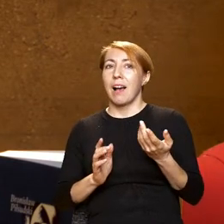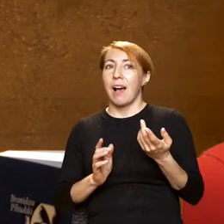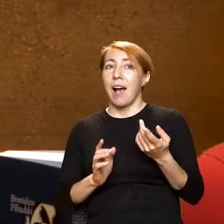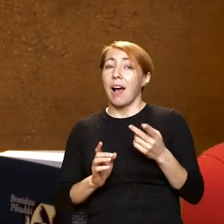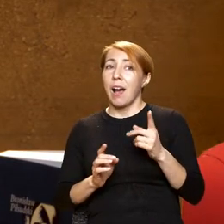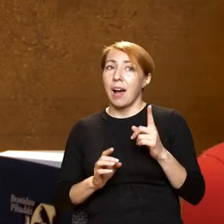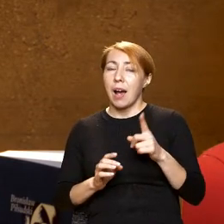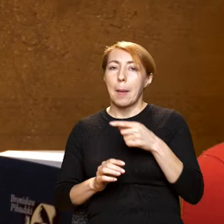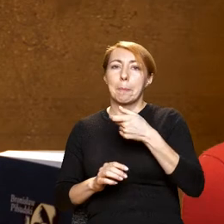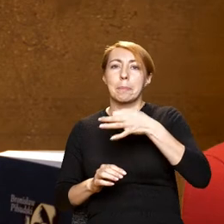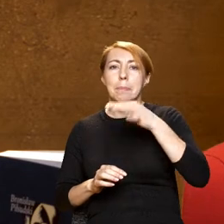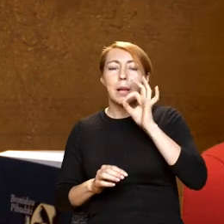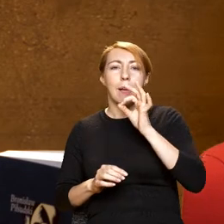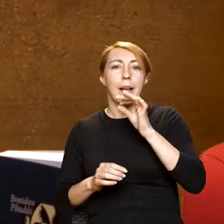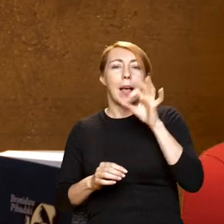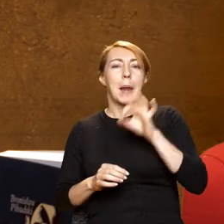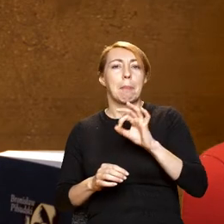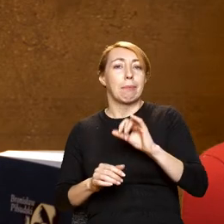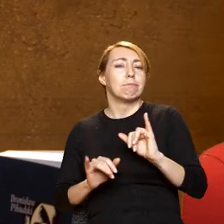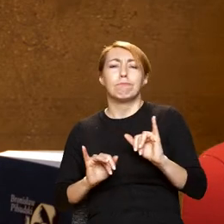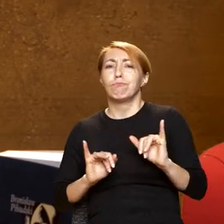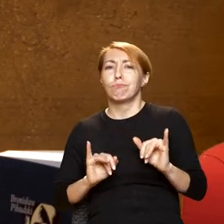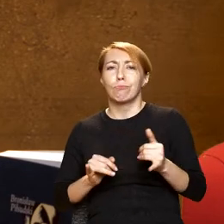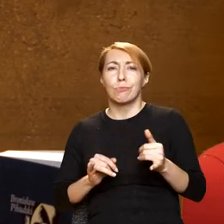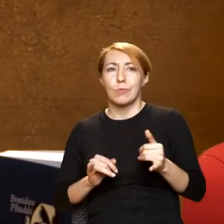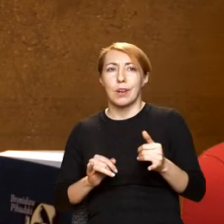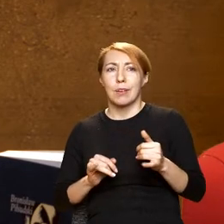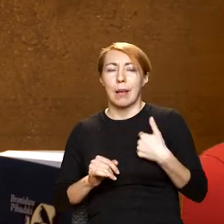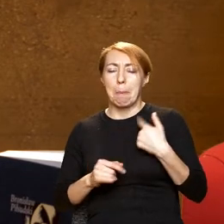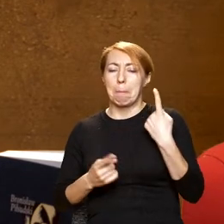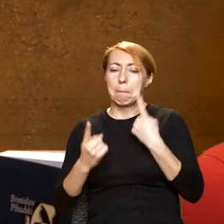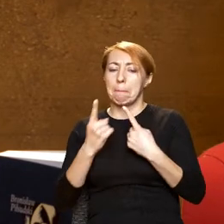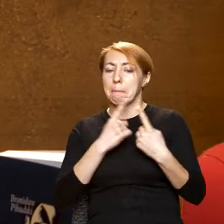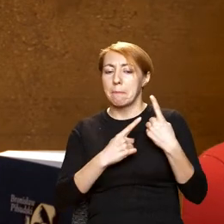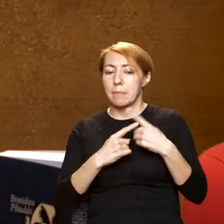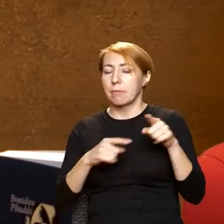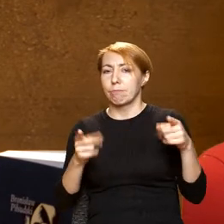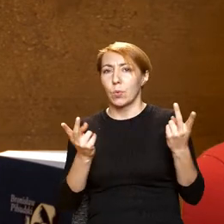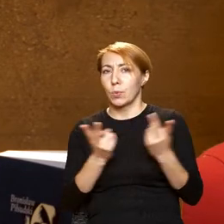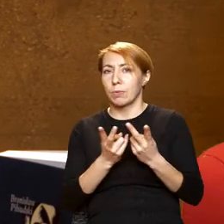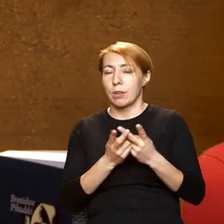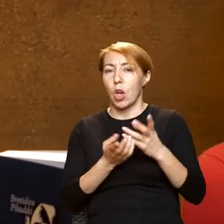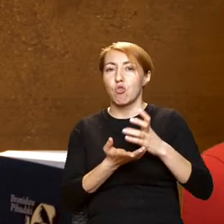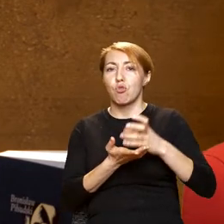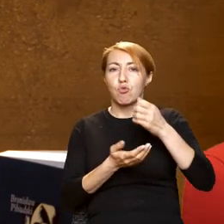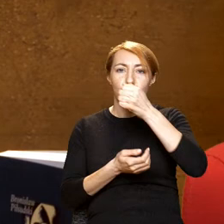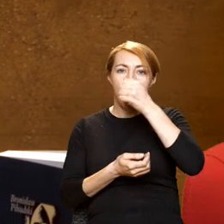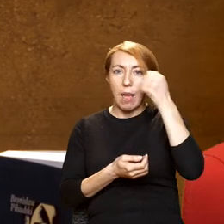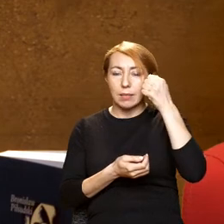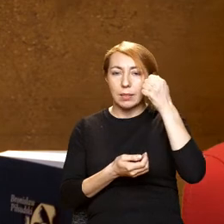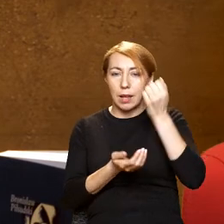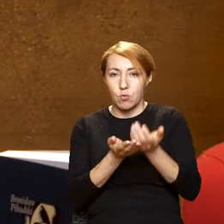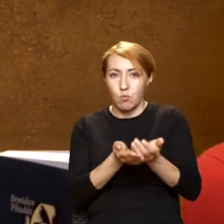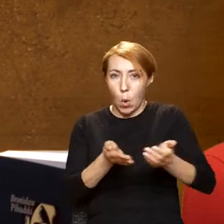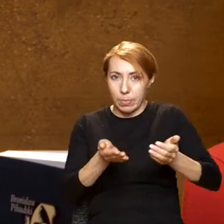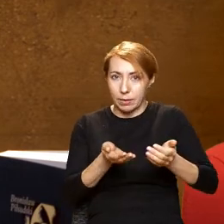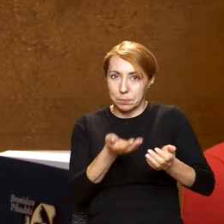I pili herbatę, moim zdaniem, tak jak Piłsudski był do końca życia, w szklance i na takim